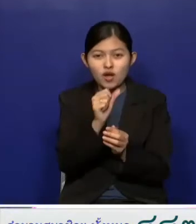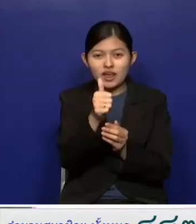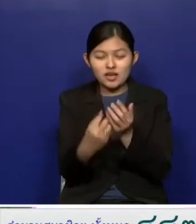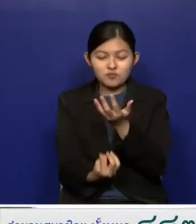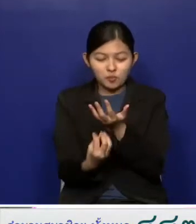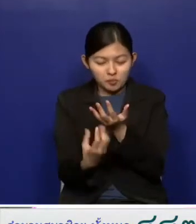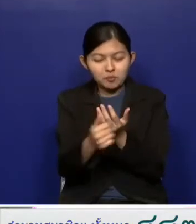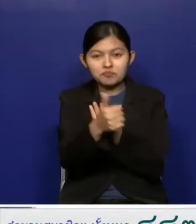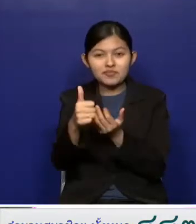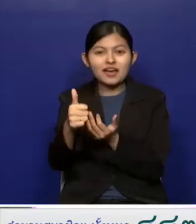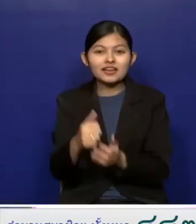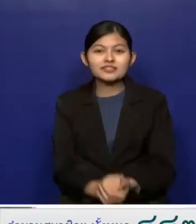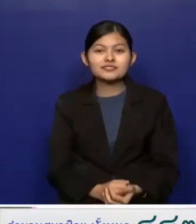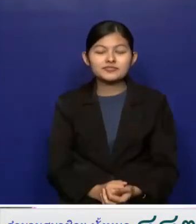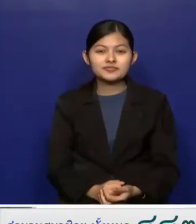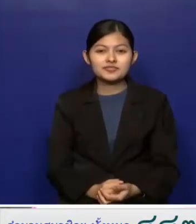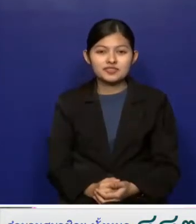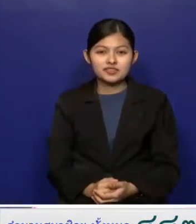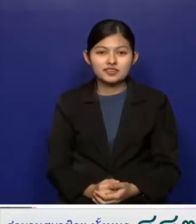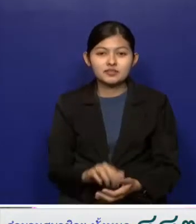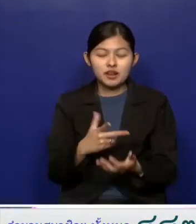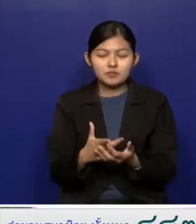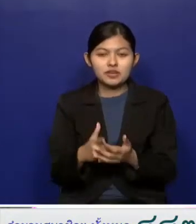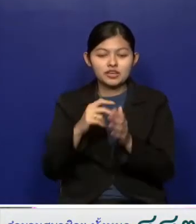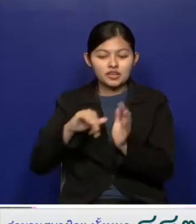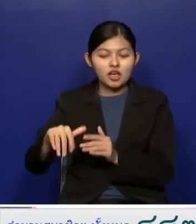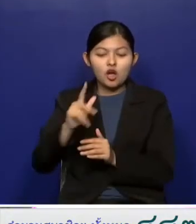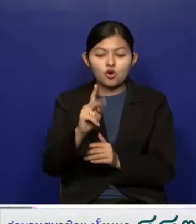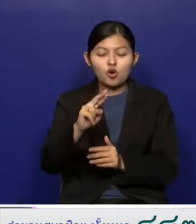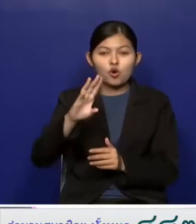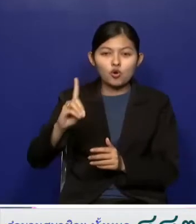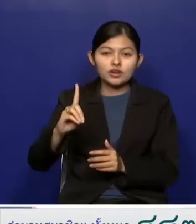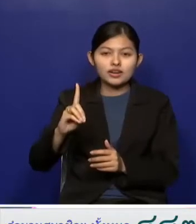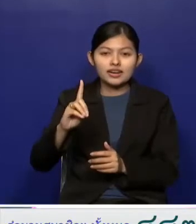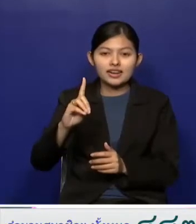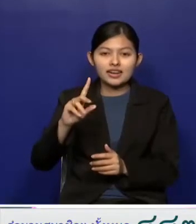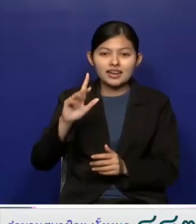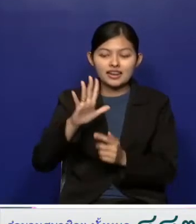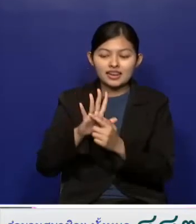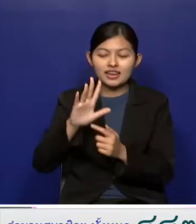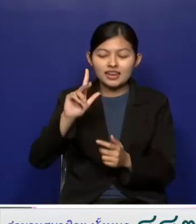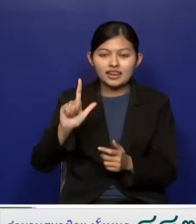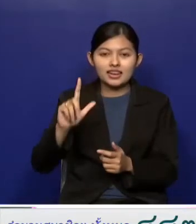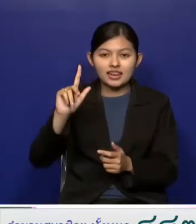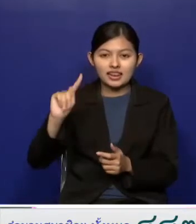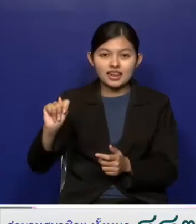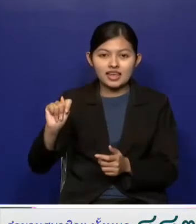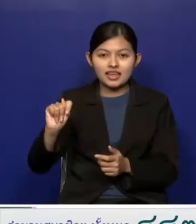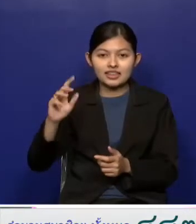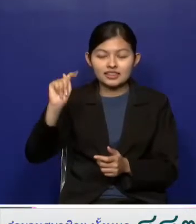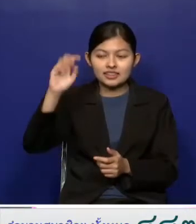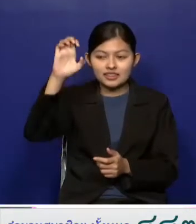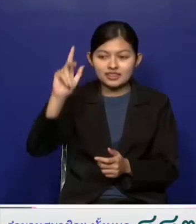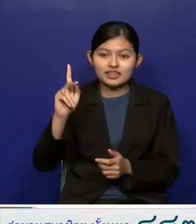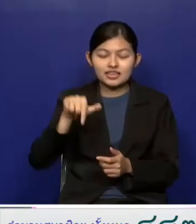ราได้เป็นกรดแลคติกนำไปผลิตเป็นพลาสติกชีวภาพพลาสติกชีวภา